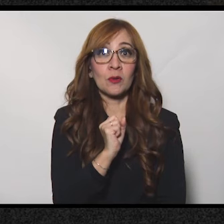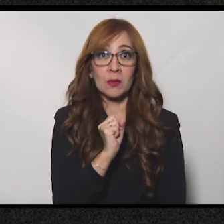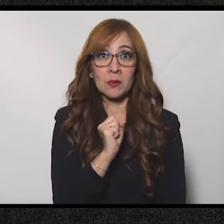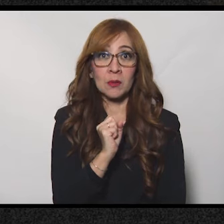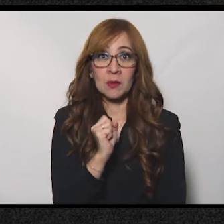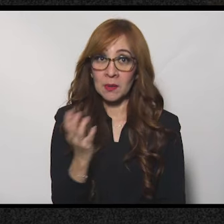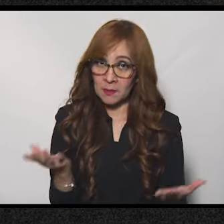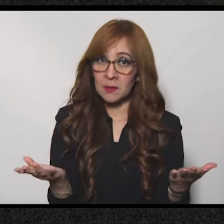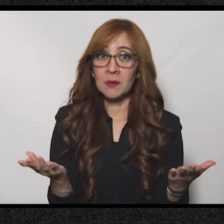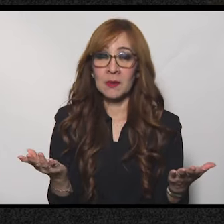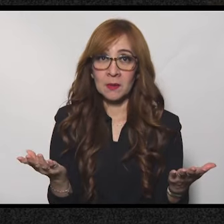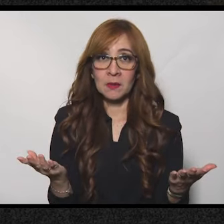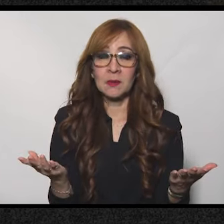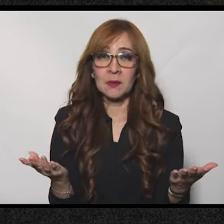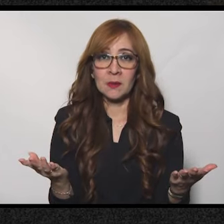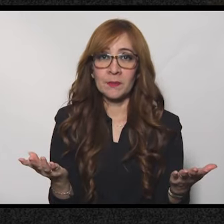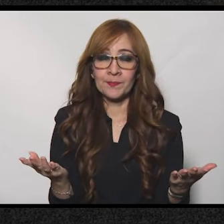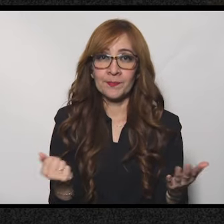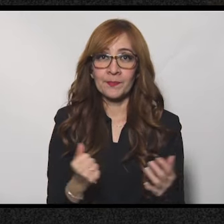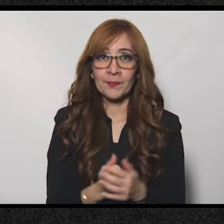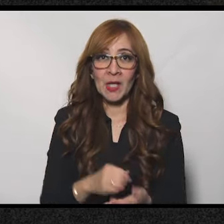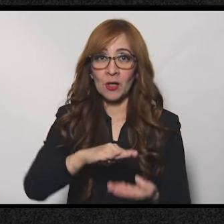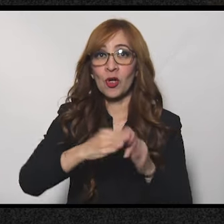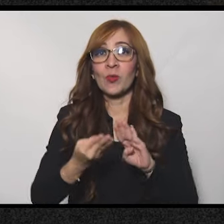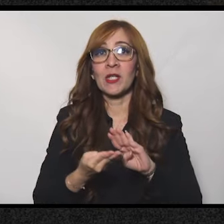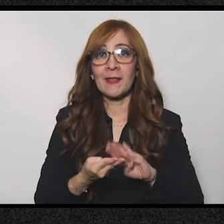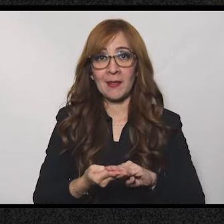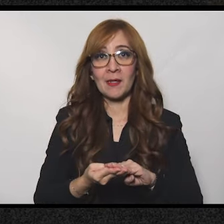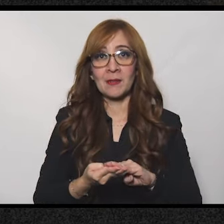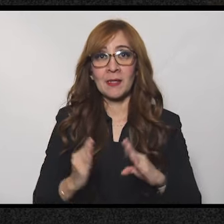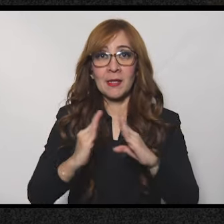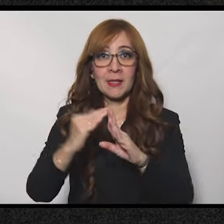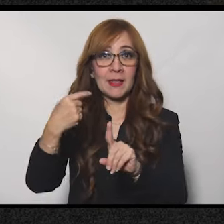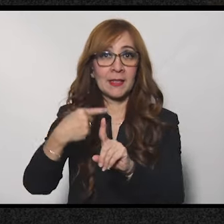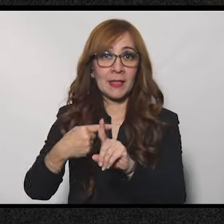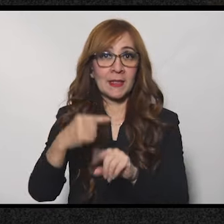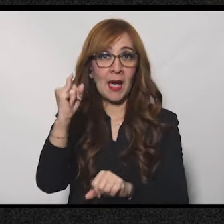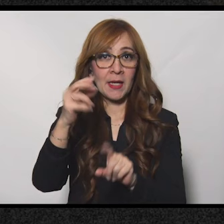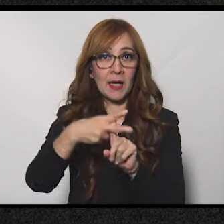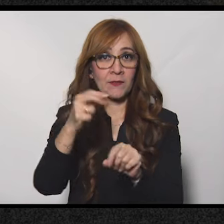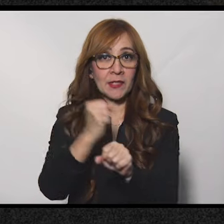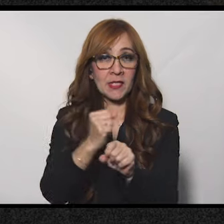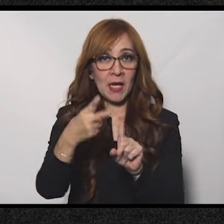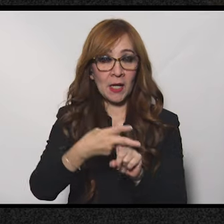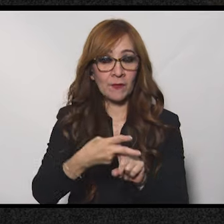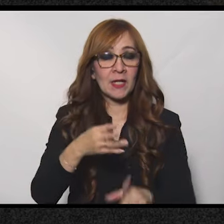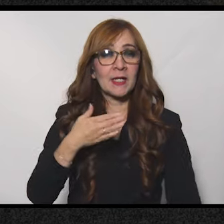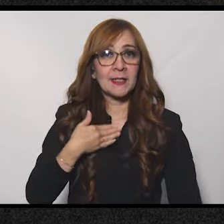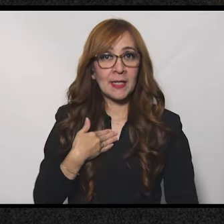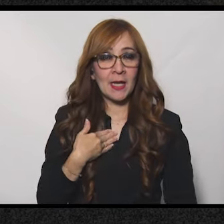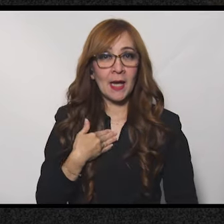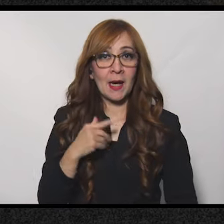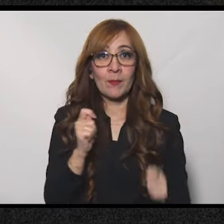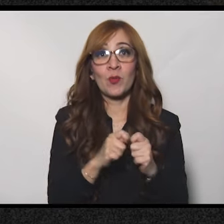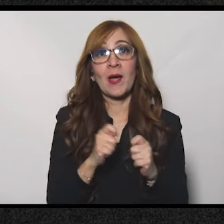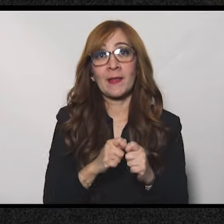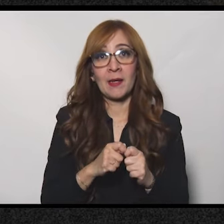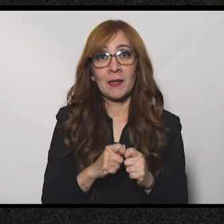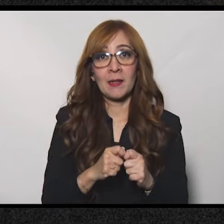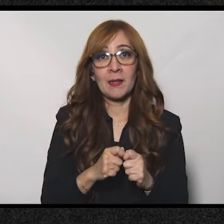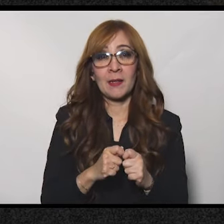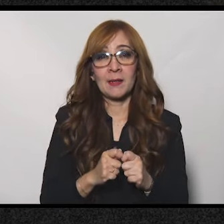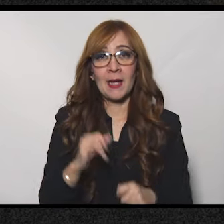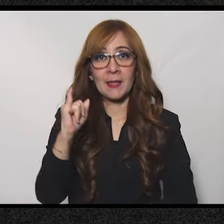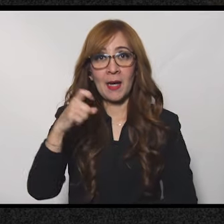semua? Adalah sebuah komunitas yang ada di gereja kita FGF. Saya adalah produk daripada